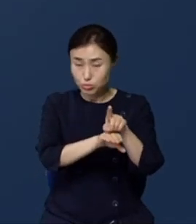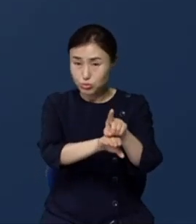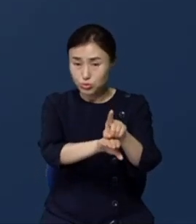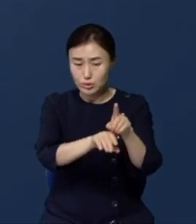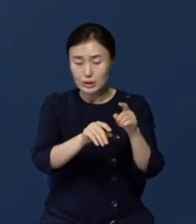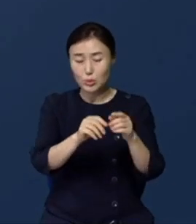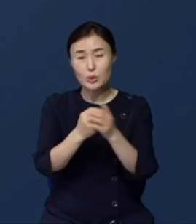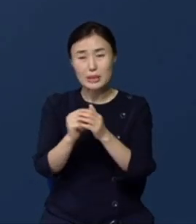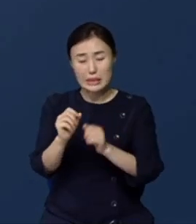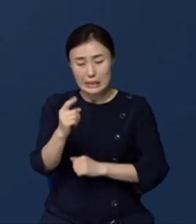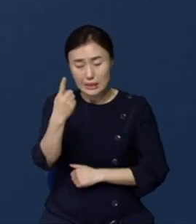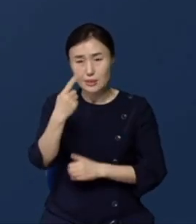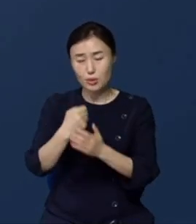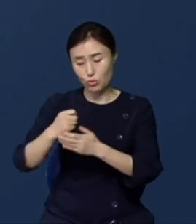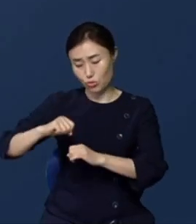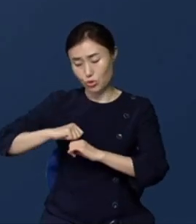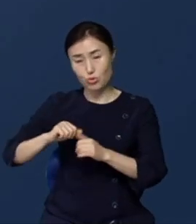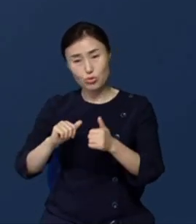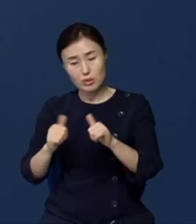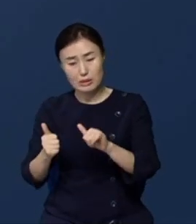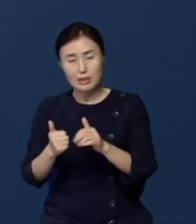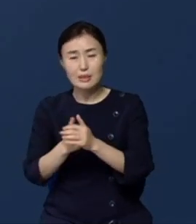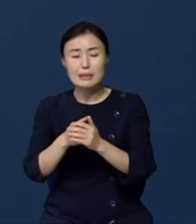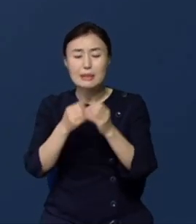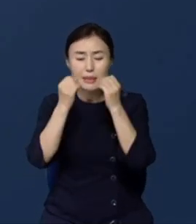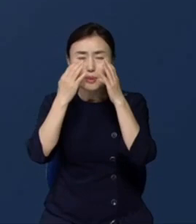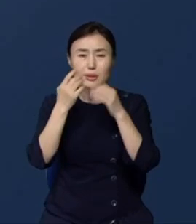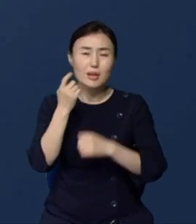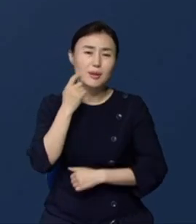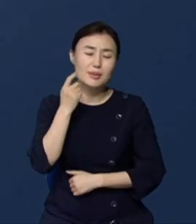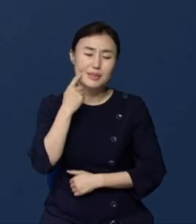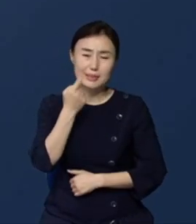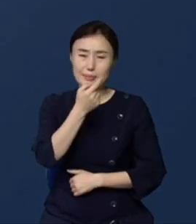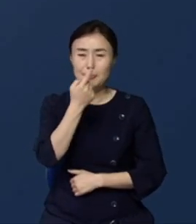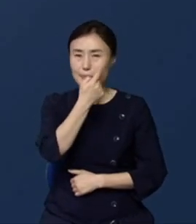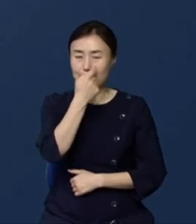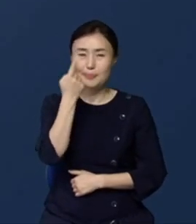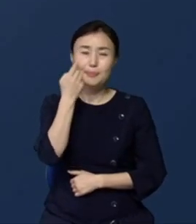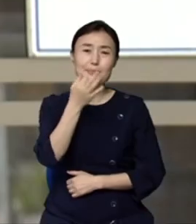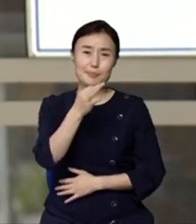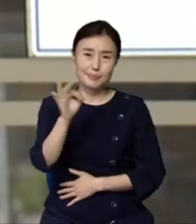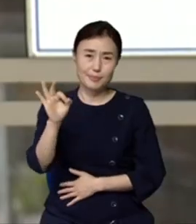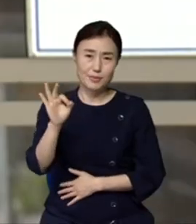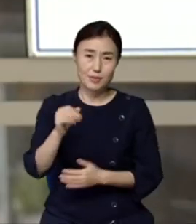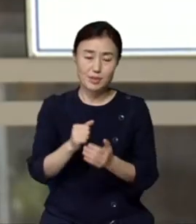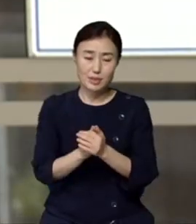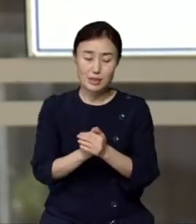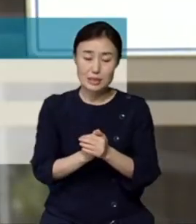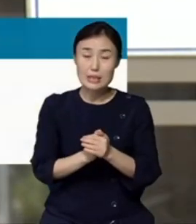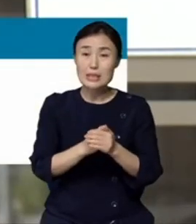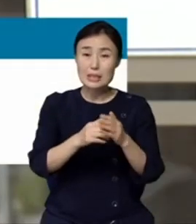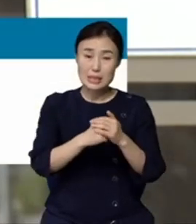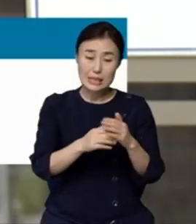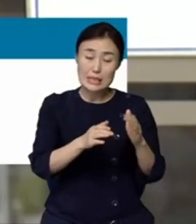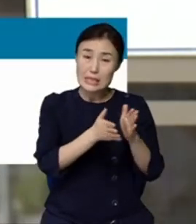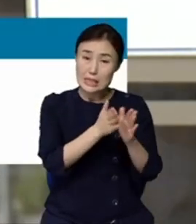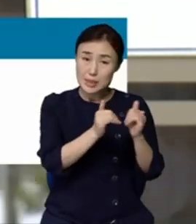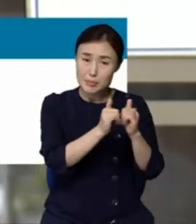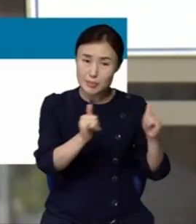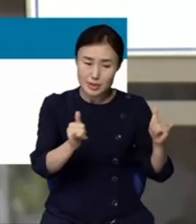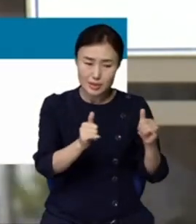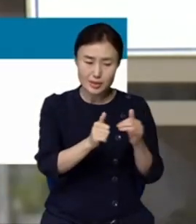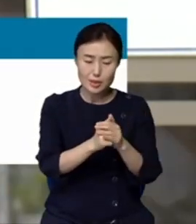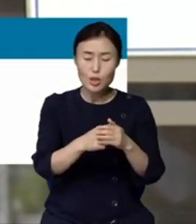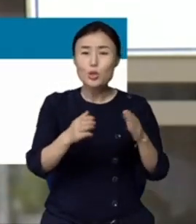치여 사망했다는 내용이 새롭게 허위로 인정받게 됐습니다. 시민군의 장갑차는 박희형,